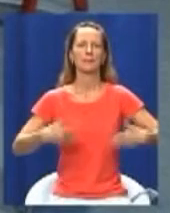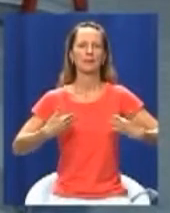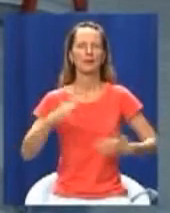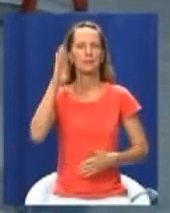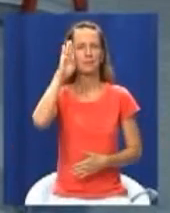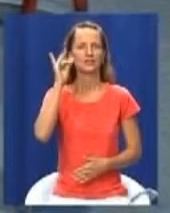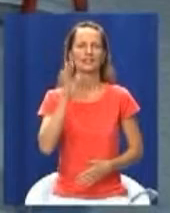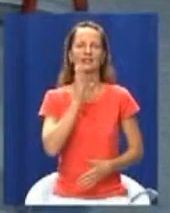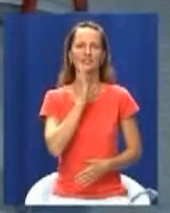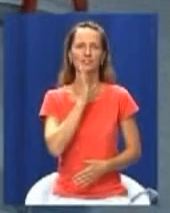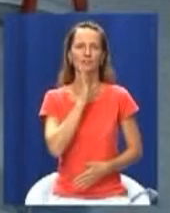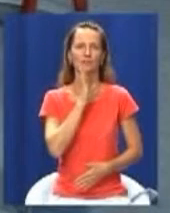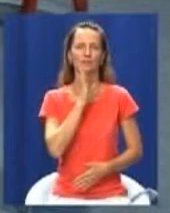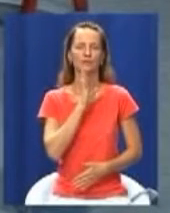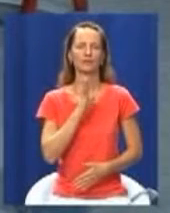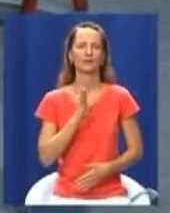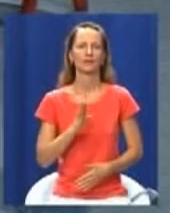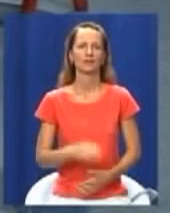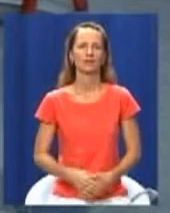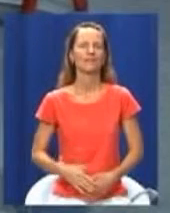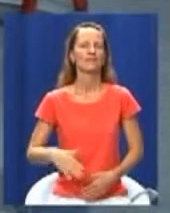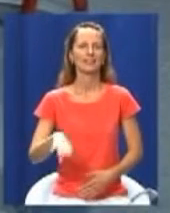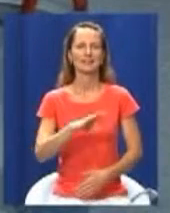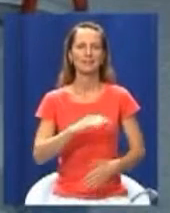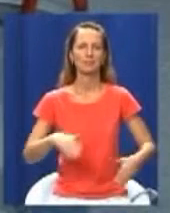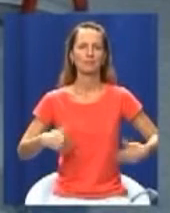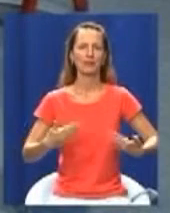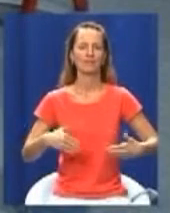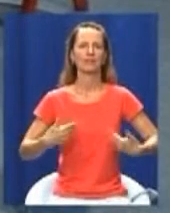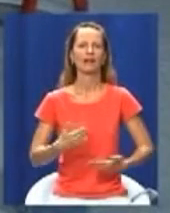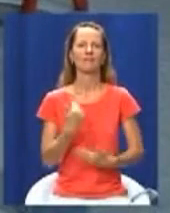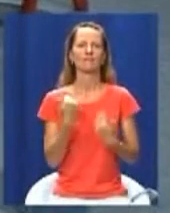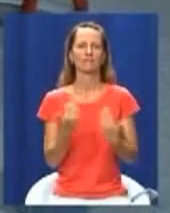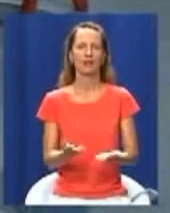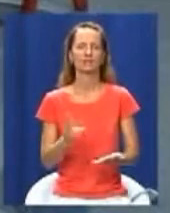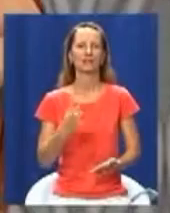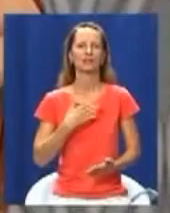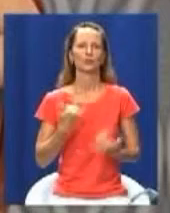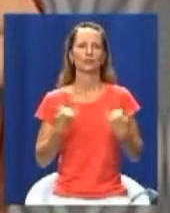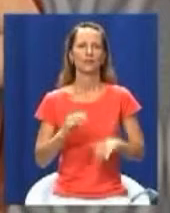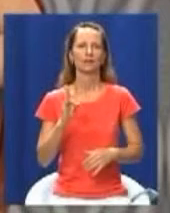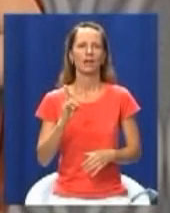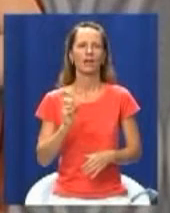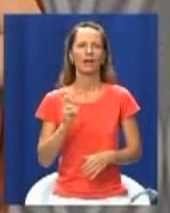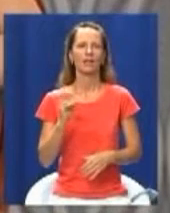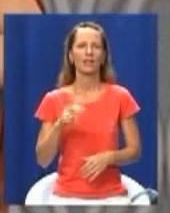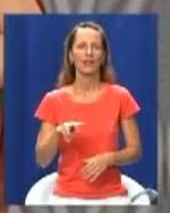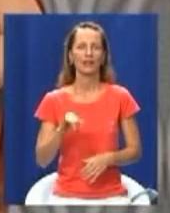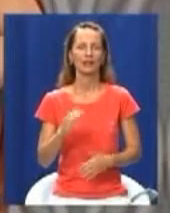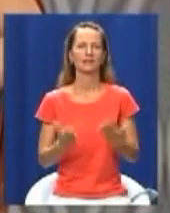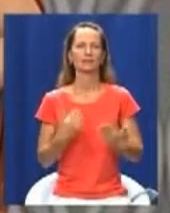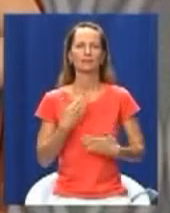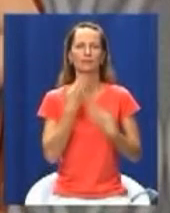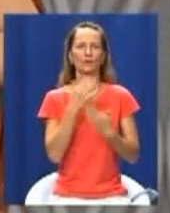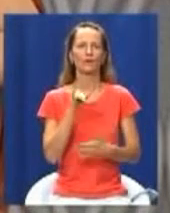привіт, хлопчаки та дівчатка. Всім привіт. Вітаємо вас на нашому чудесному каналі. Якщо я запитаю у